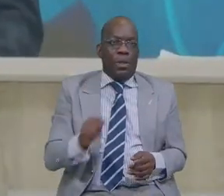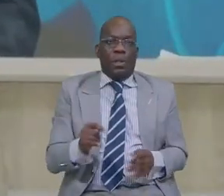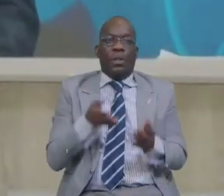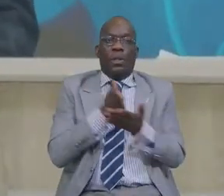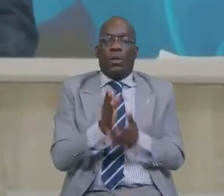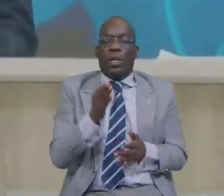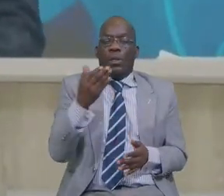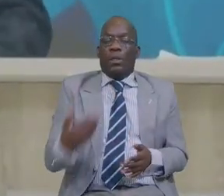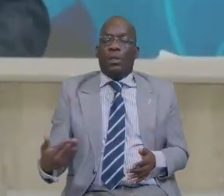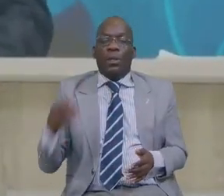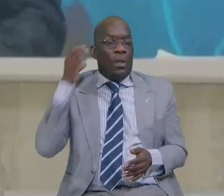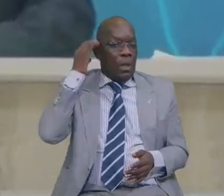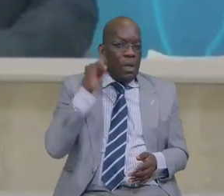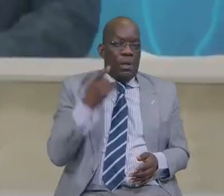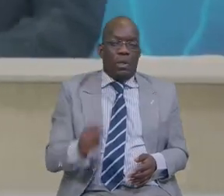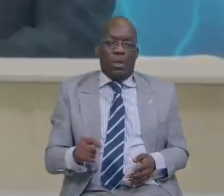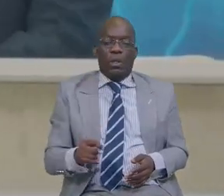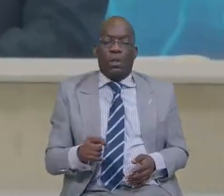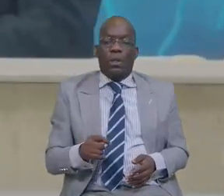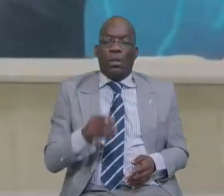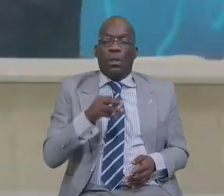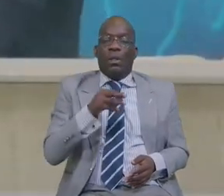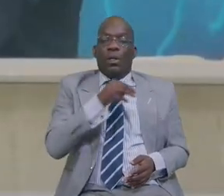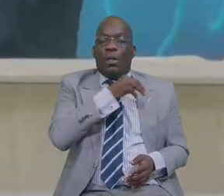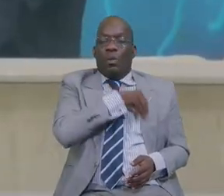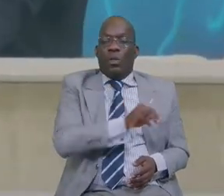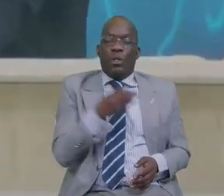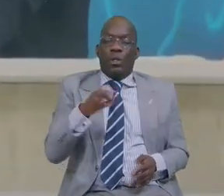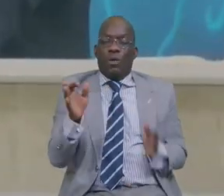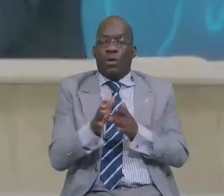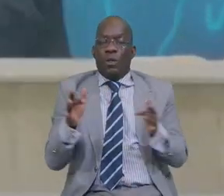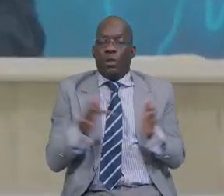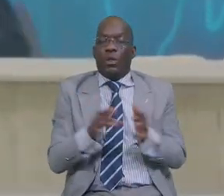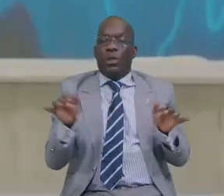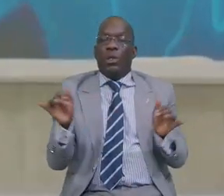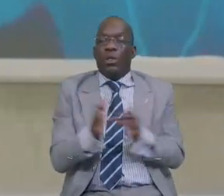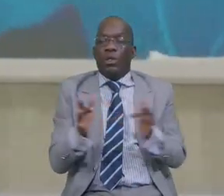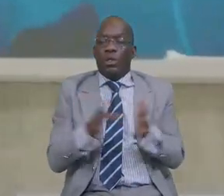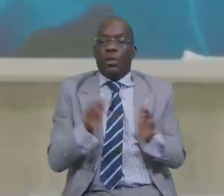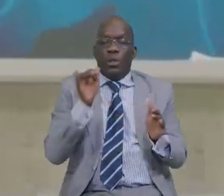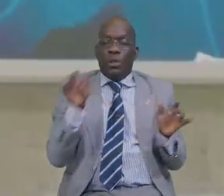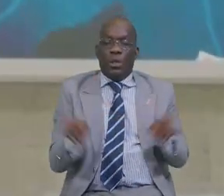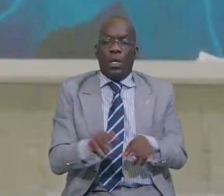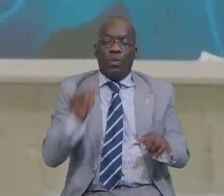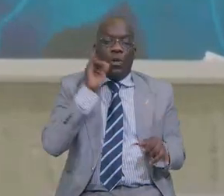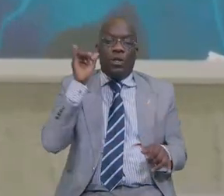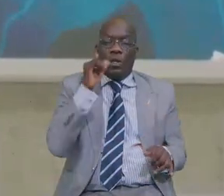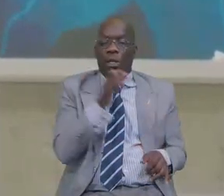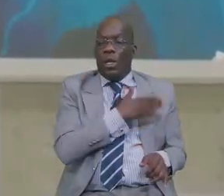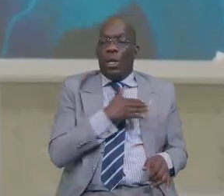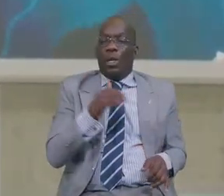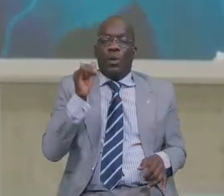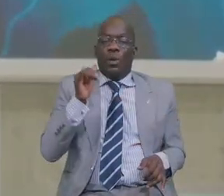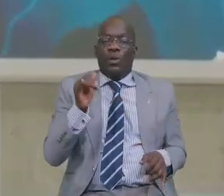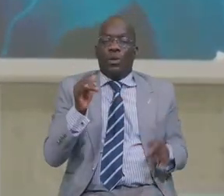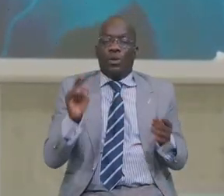les paroles de Christ. En écoutant le ministère de Christ, que Jésus-Christ est le même hier, aujourd'hui et éternellement. Et comme